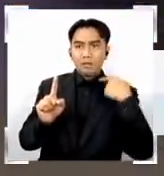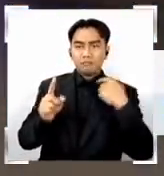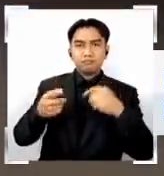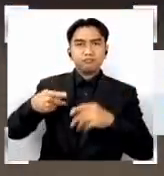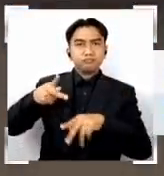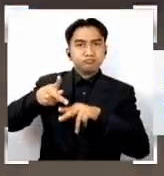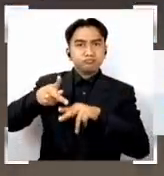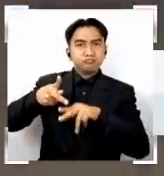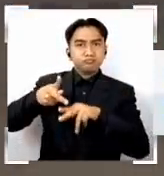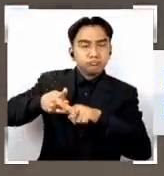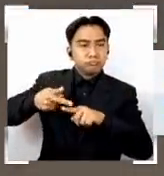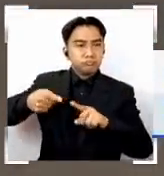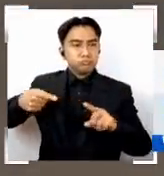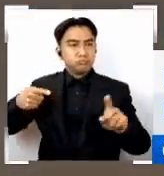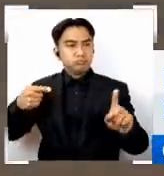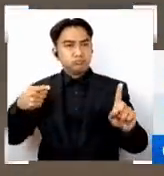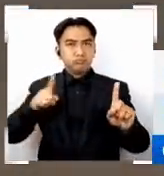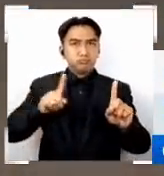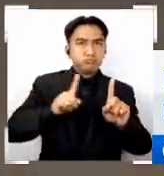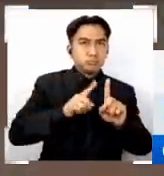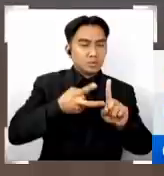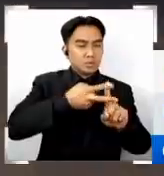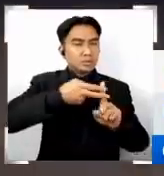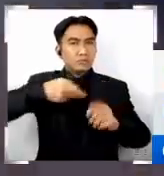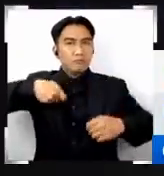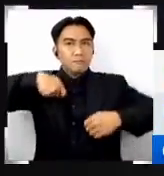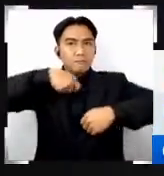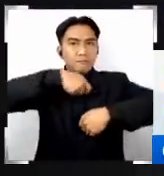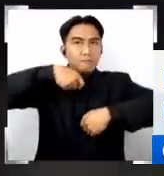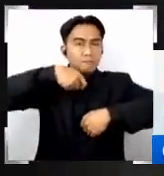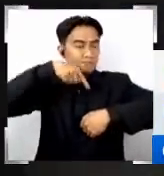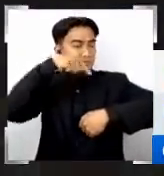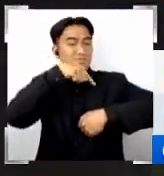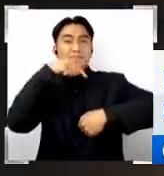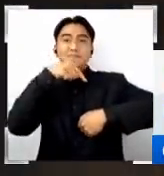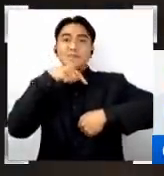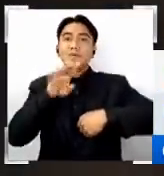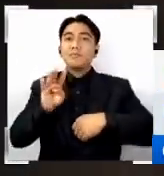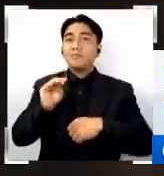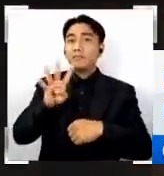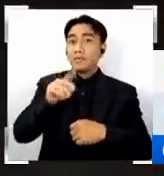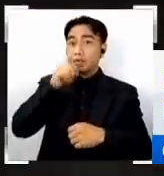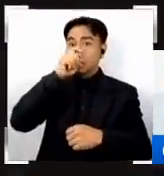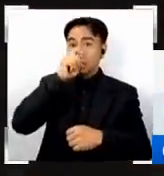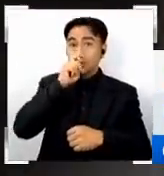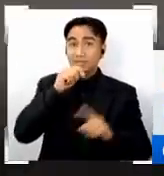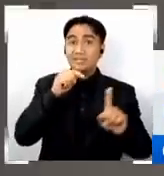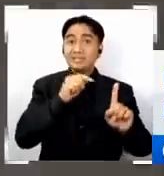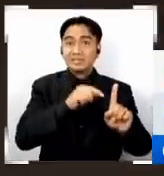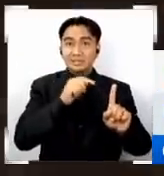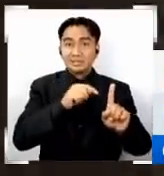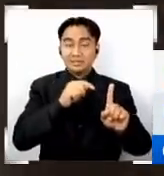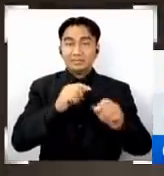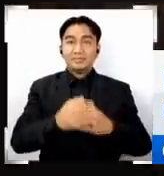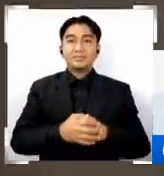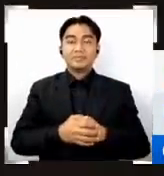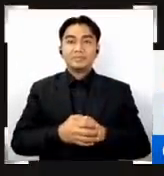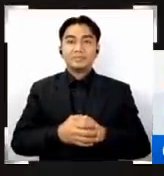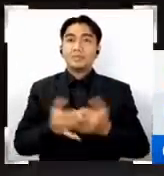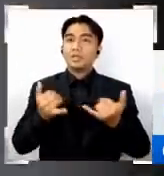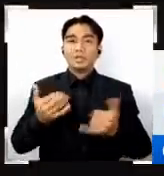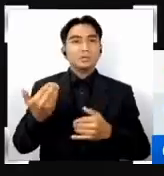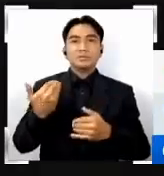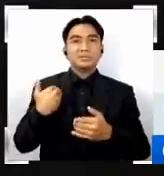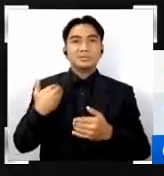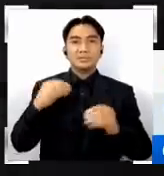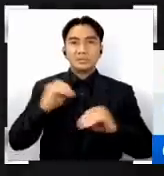isang lalaki habang hino-hostage ang isang 14 years old na binatilyo sa lugar. Hindi pa malinaw sa ngayon kung ano ang